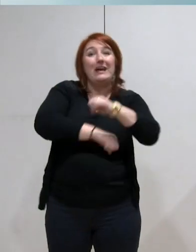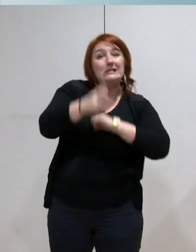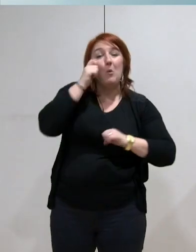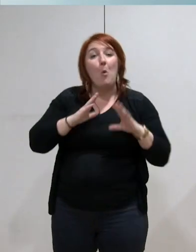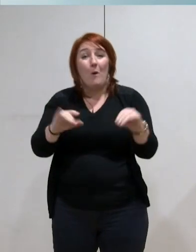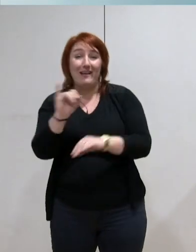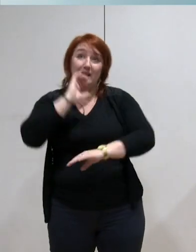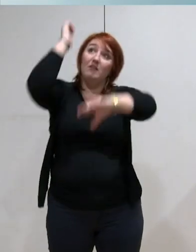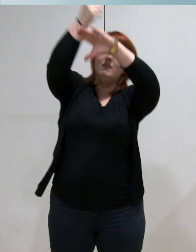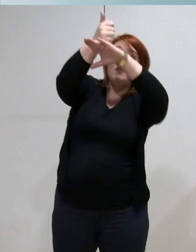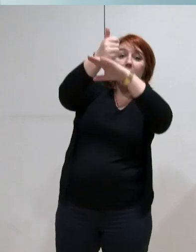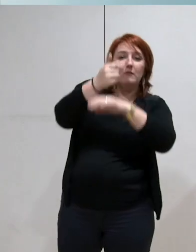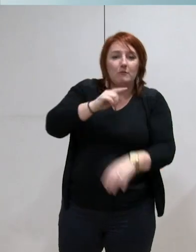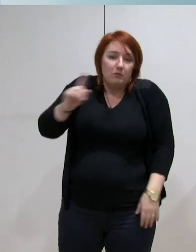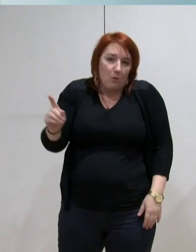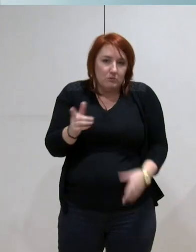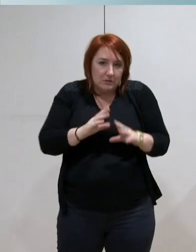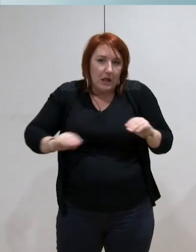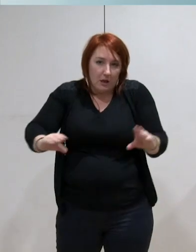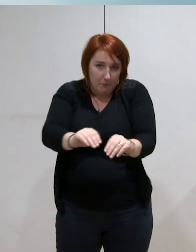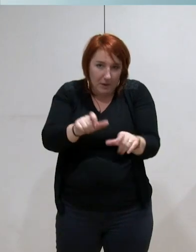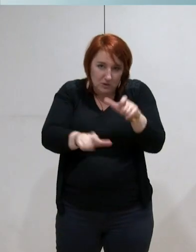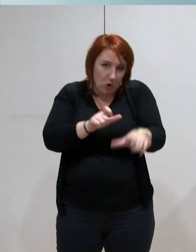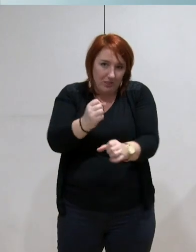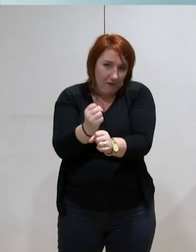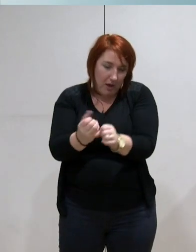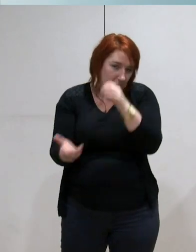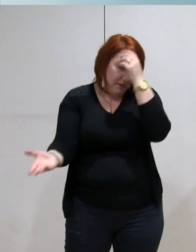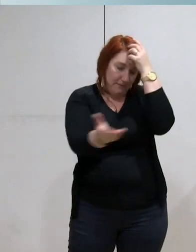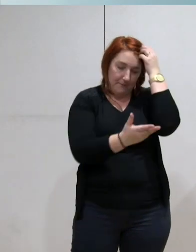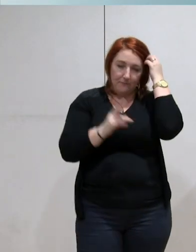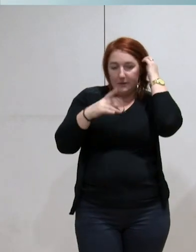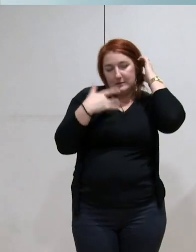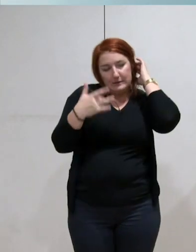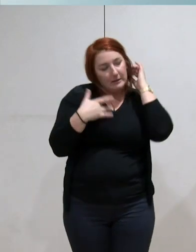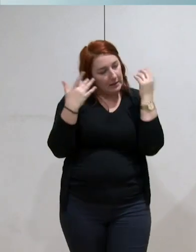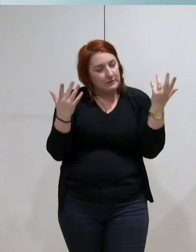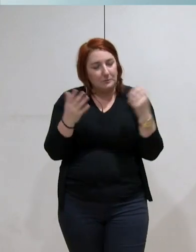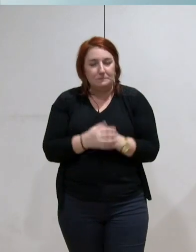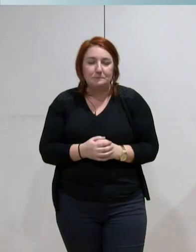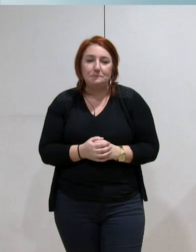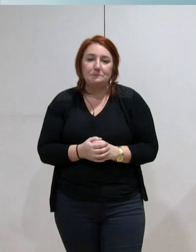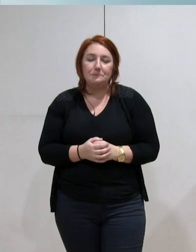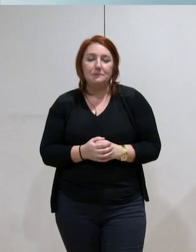permet de préciser c'est intéressant voilà je voudrais juste aussi dire à Olivier Bertrand